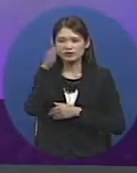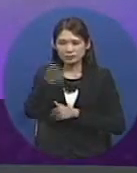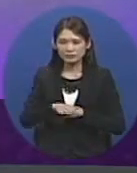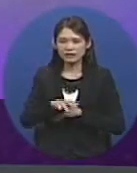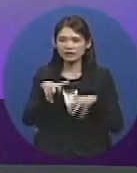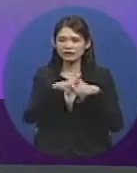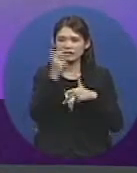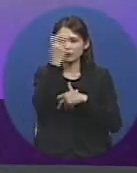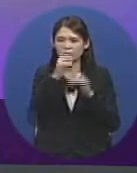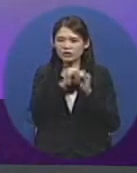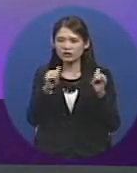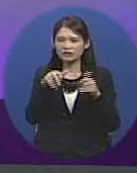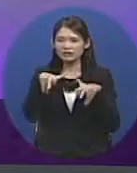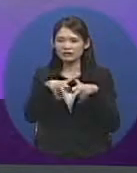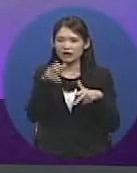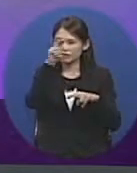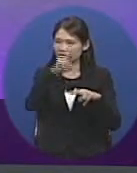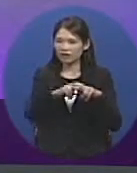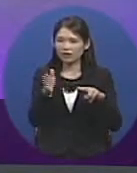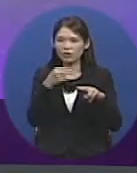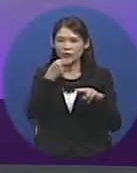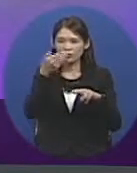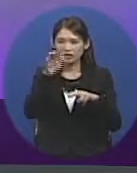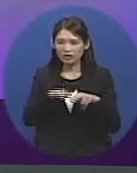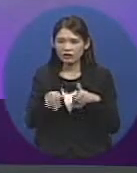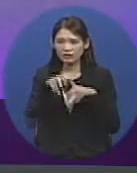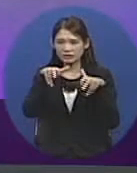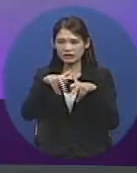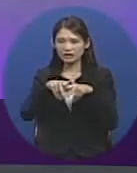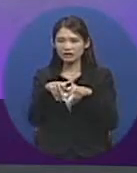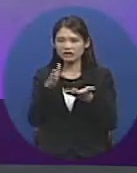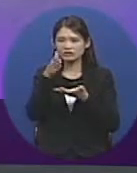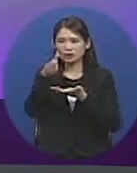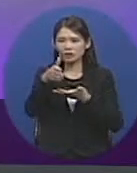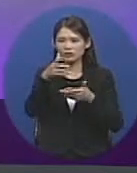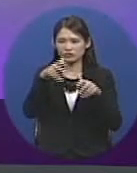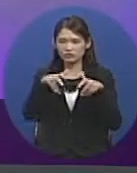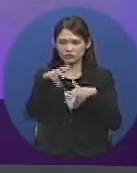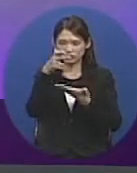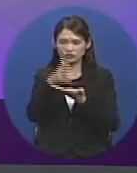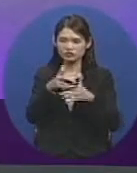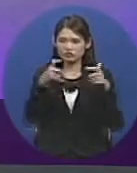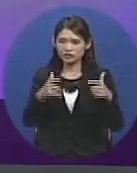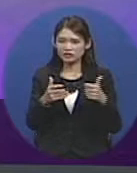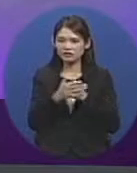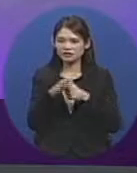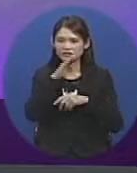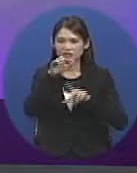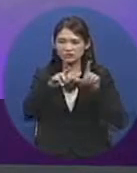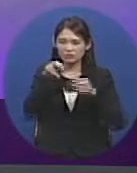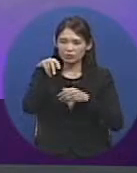보호자가 장애인을 탑승시키지도 않았는데도 장애인 전용 주차구역에 주차를 하여 실제